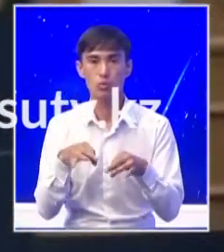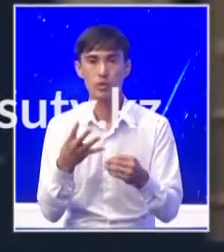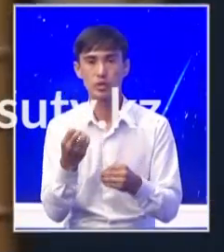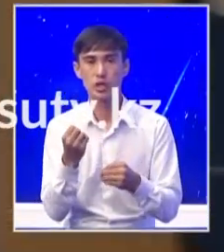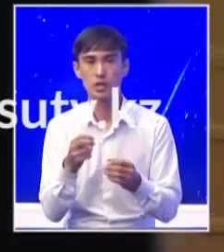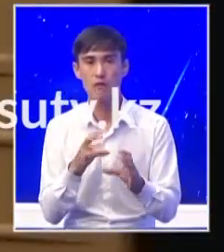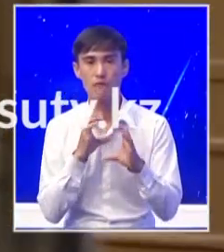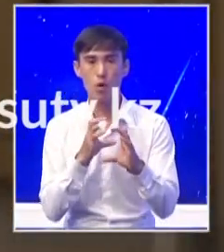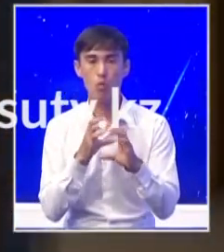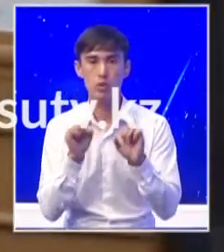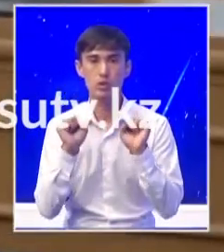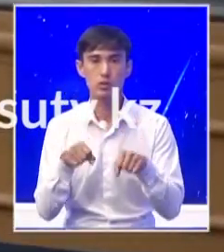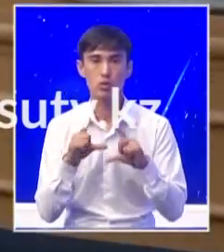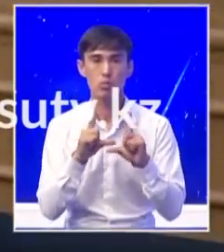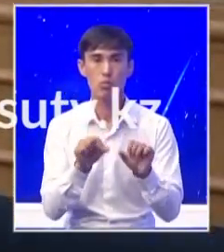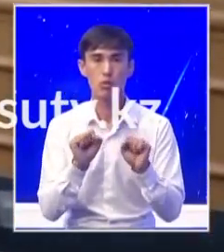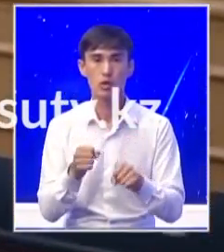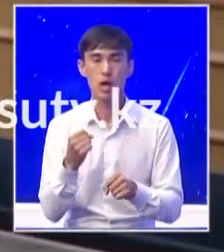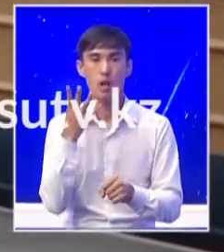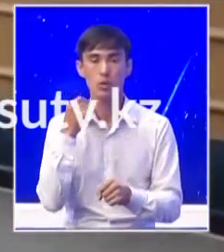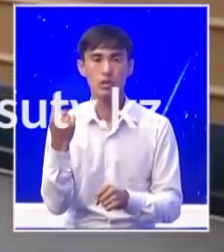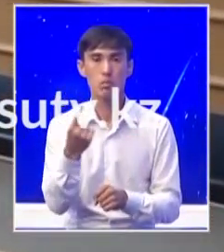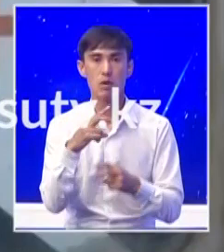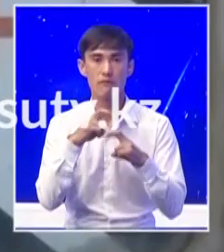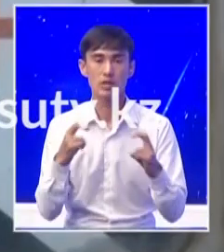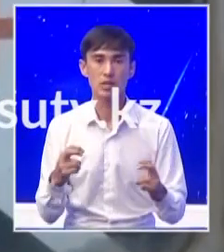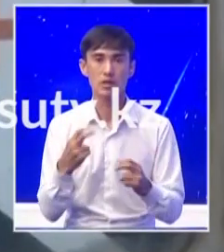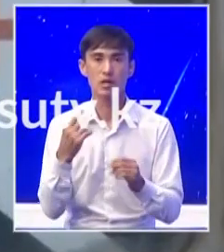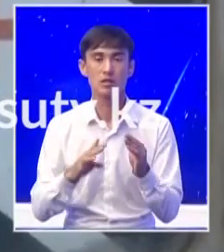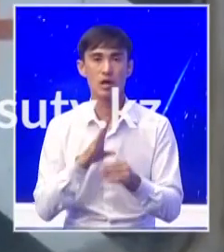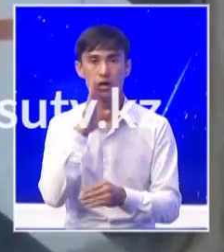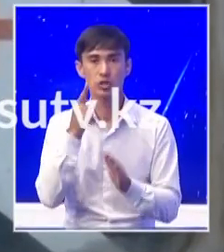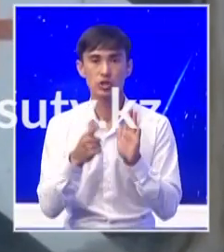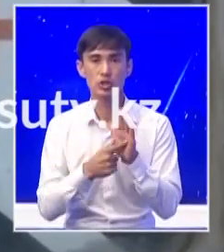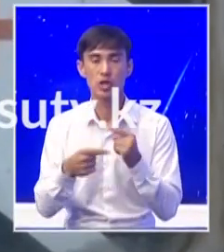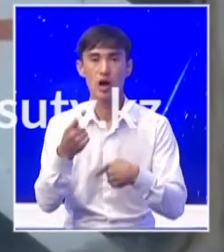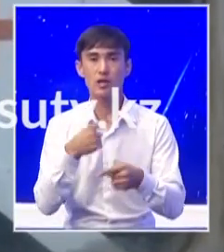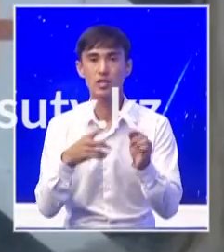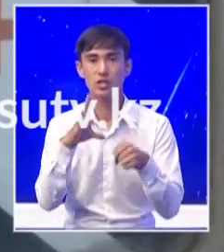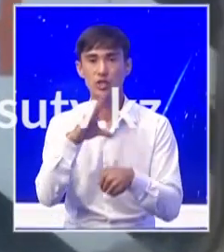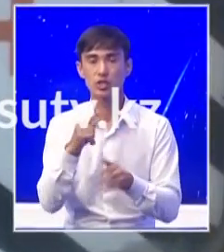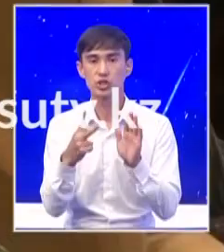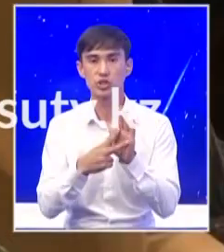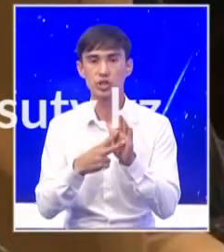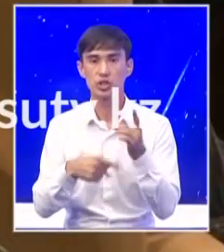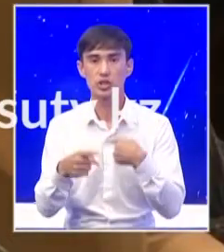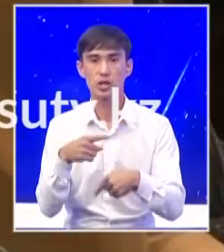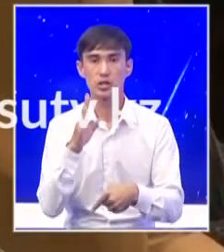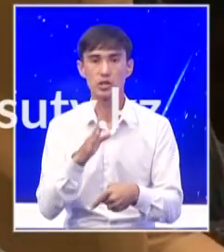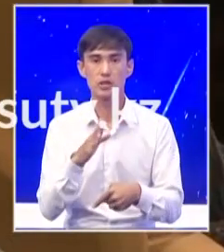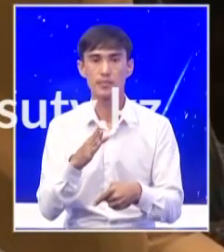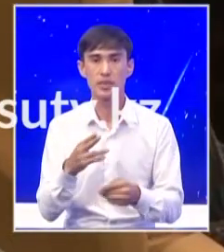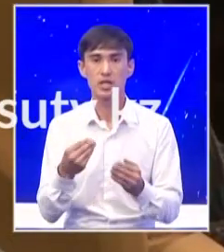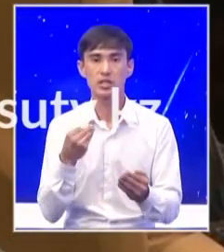жайлы вагонмен де жетуге болады. Ол Алматы бір вокзалынан таңғы 7-де, ал қайтарда Қапшағайдан кешкі 8-де қозғалады. Құны